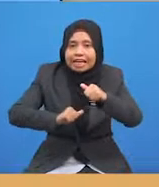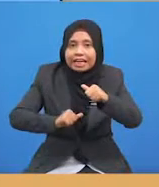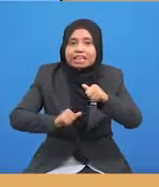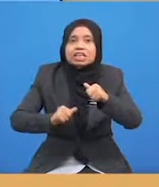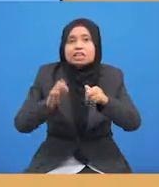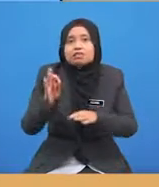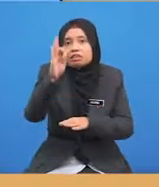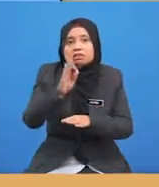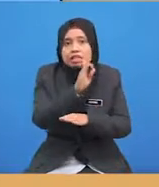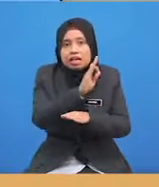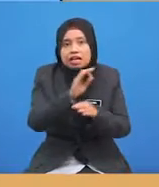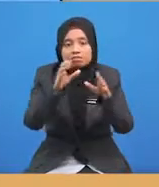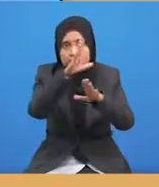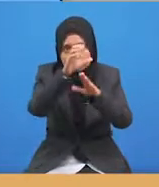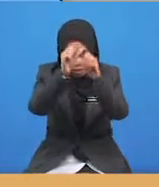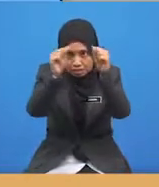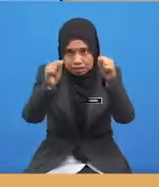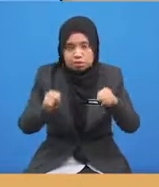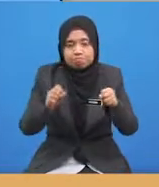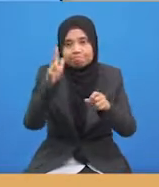industri dan sistem kerajaan.